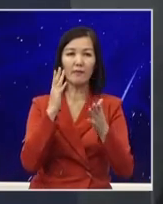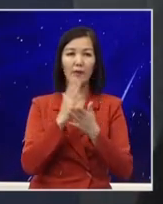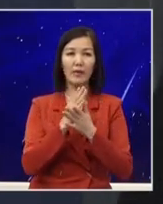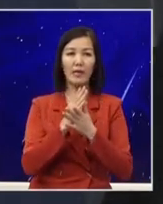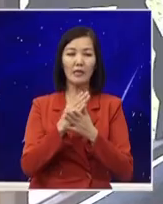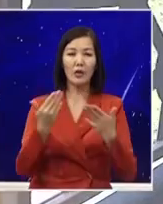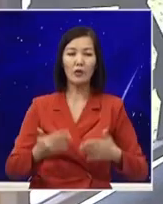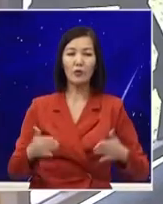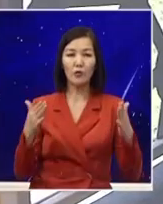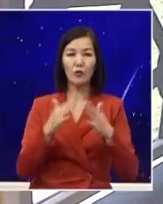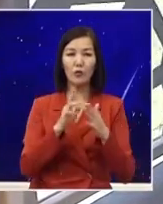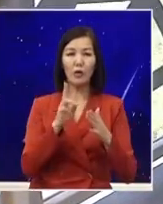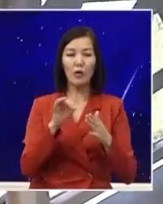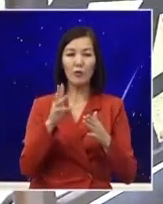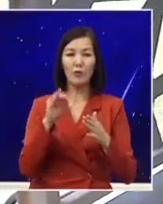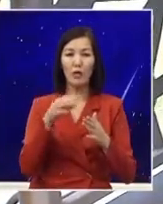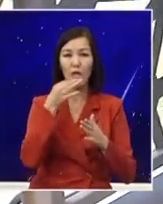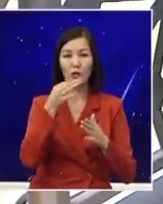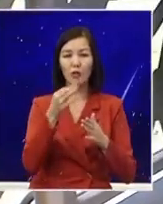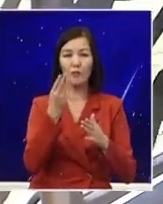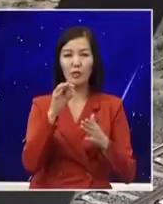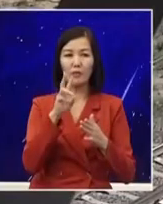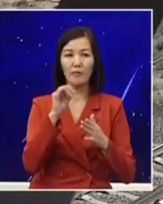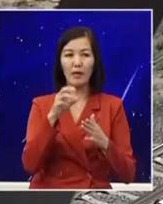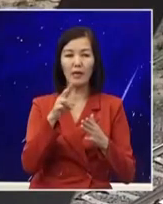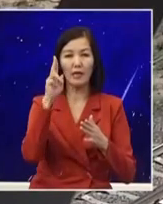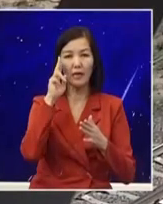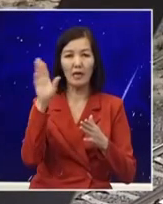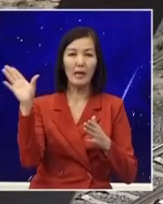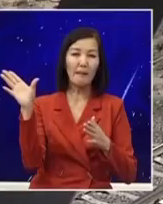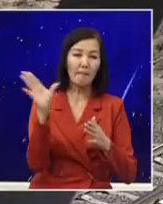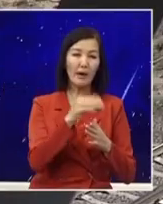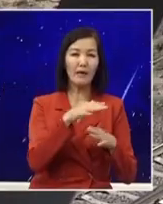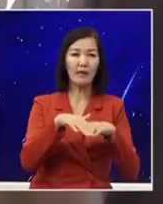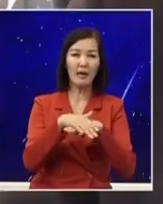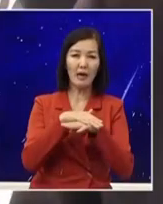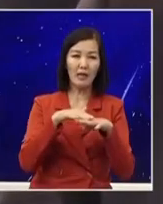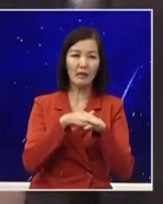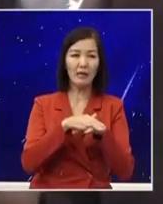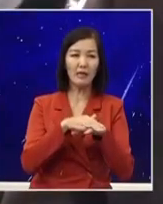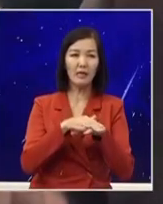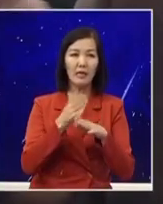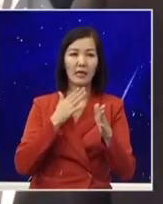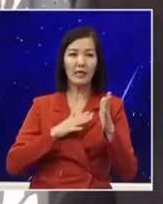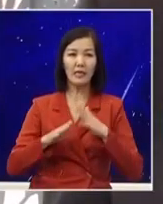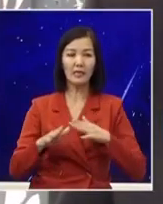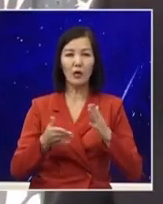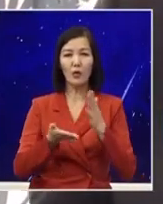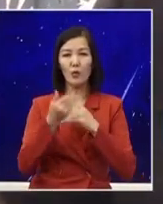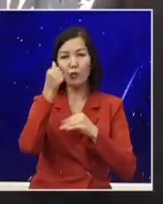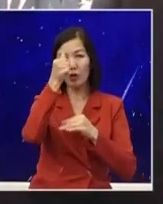тұрғын үй коммуналдық шаруашылығы жауапты. Шамалғанның кәрісі де жасы да қуанышты. Өткен жылы сол келіп уәде беріп